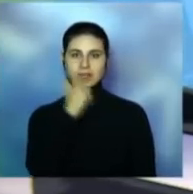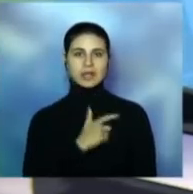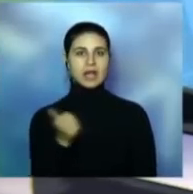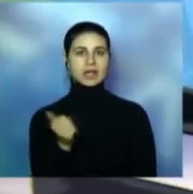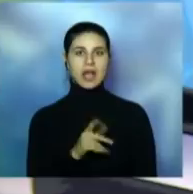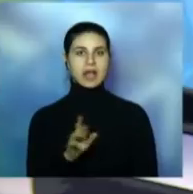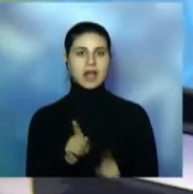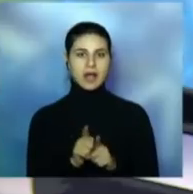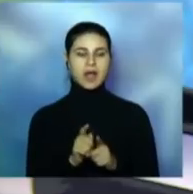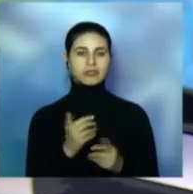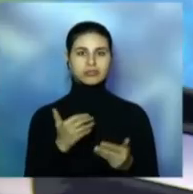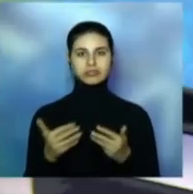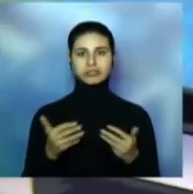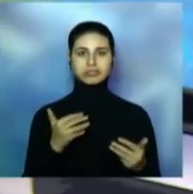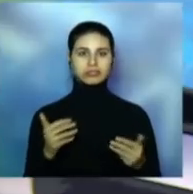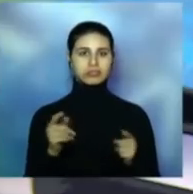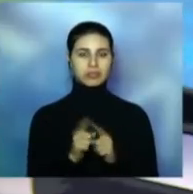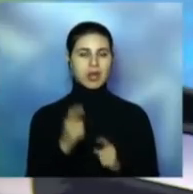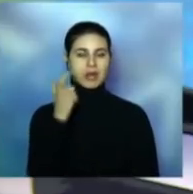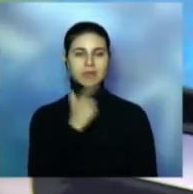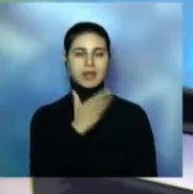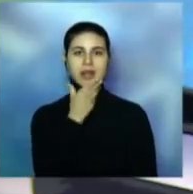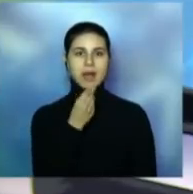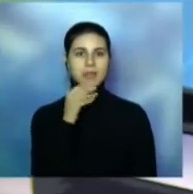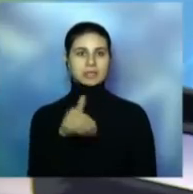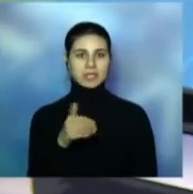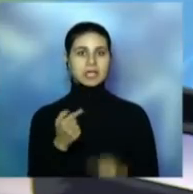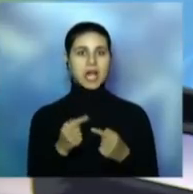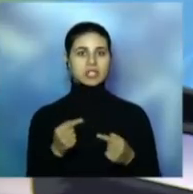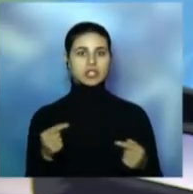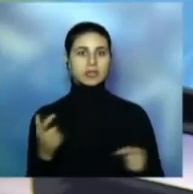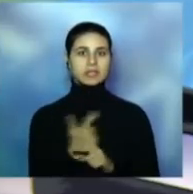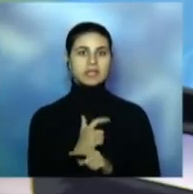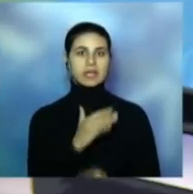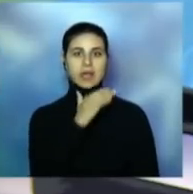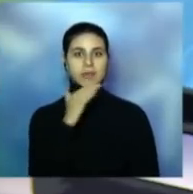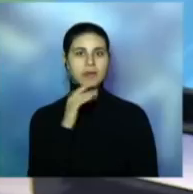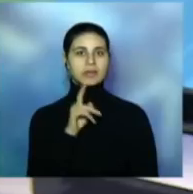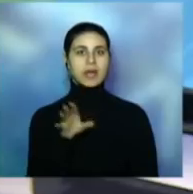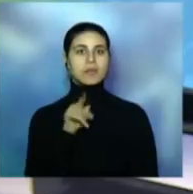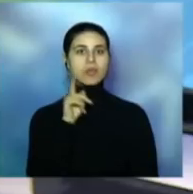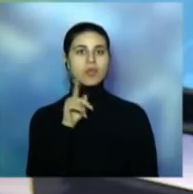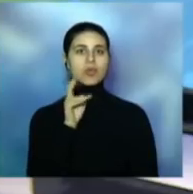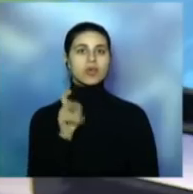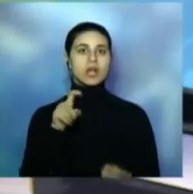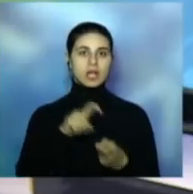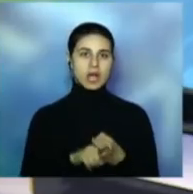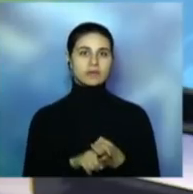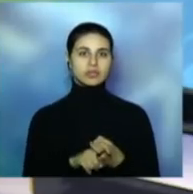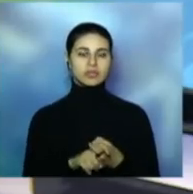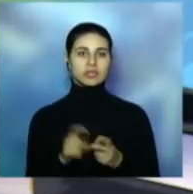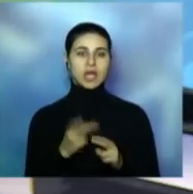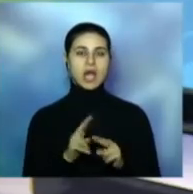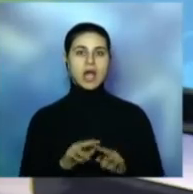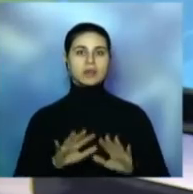უპროპორციოდ გაეზარდა, სხეულის კოორდინაცია დაირღვა და ასე შემდეგ ძალიან ბევრი რამ, რაც მოზარდობასთან ახლავს. აი